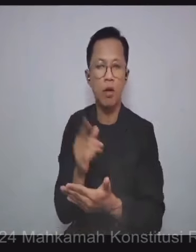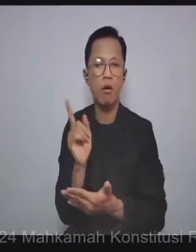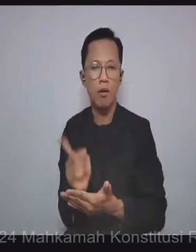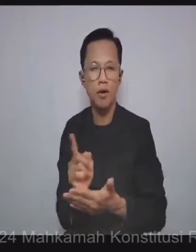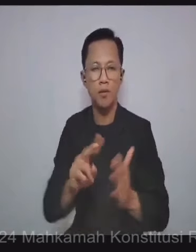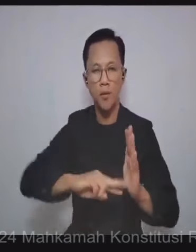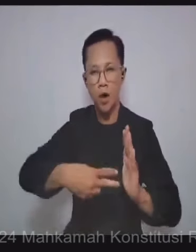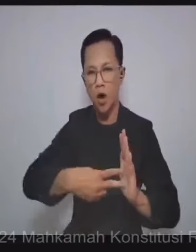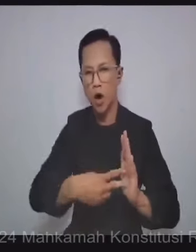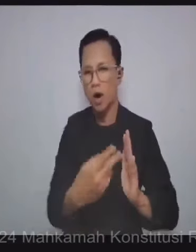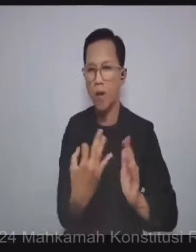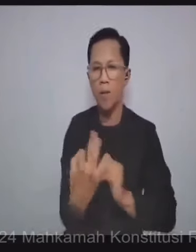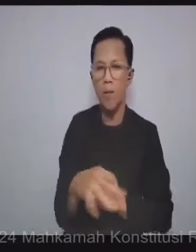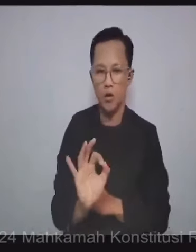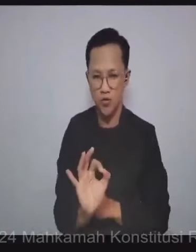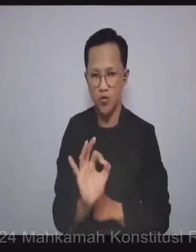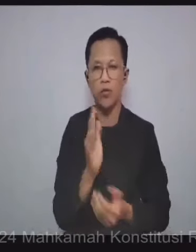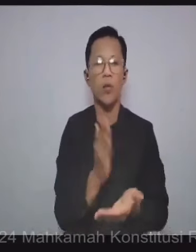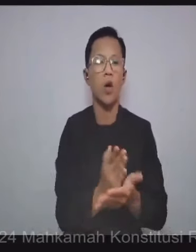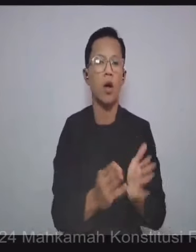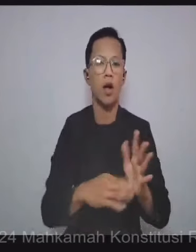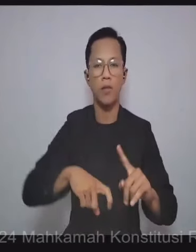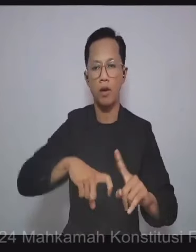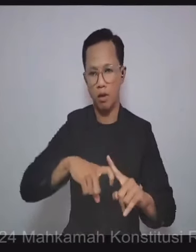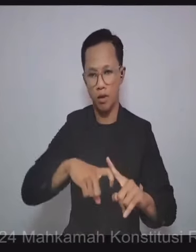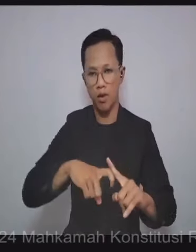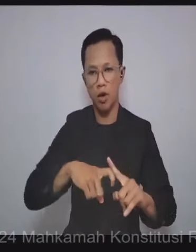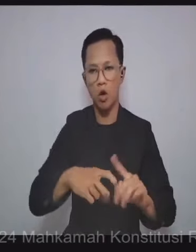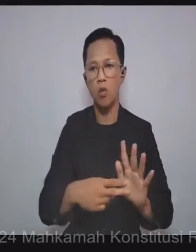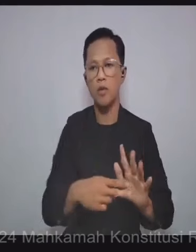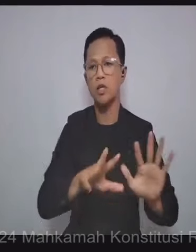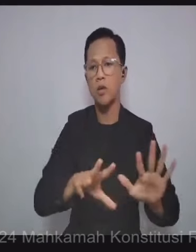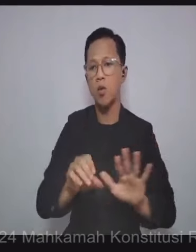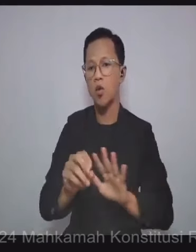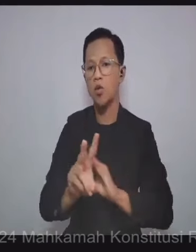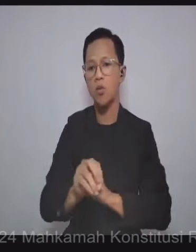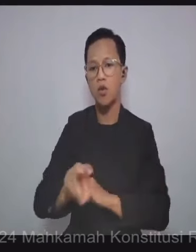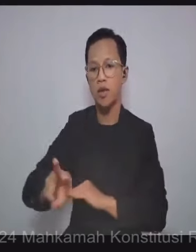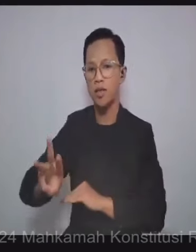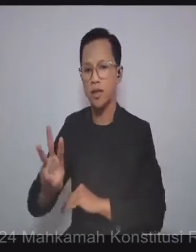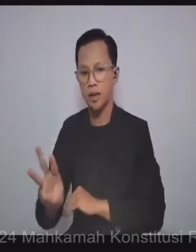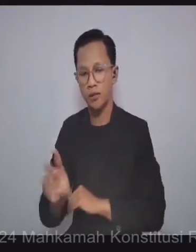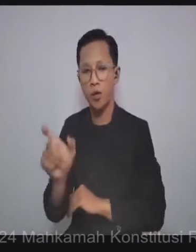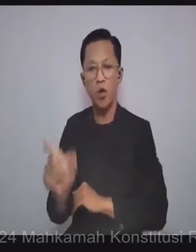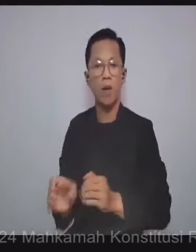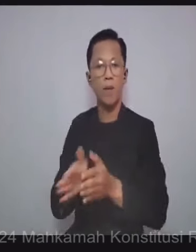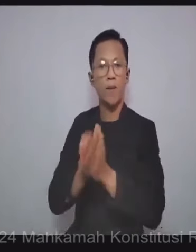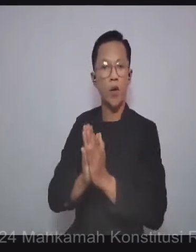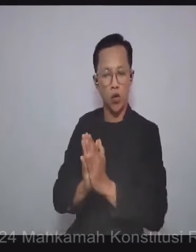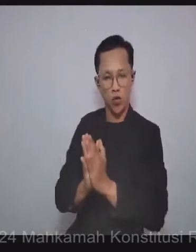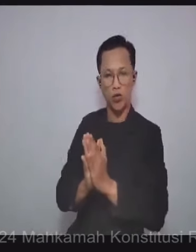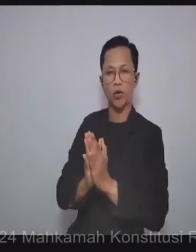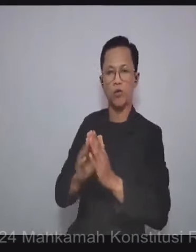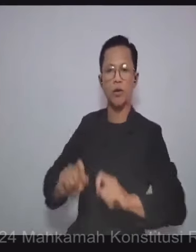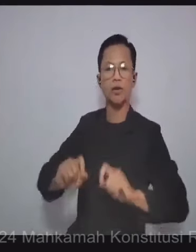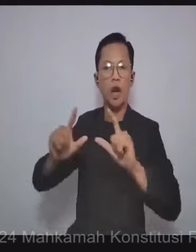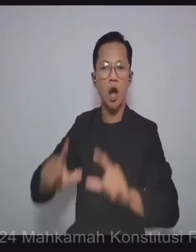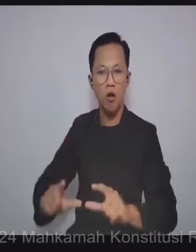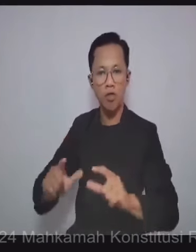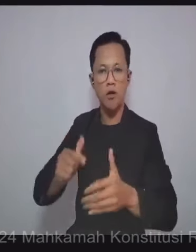baru Sebagaimana telah diputus oleh Mahkamah dalam putusan Mahkamah k nomor 9023 Oleh karena itu termohon dalam melaksanakan tahapan pendaftaran verifikasi dan